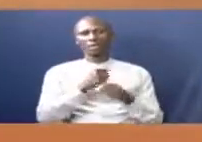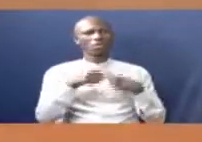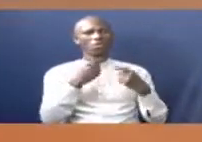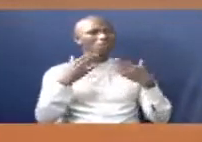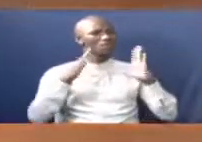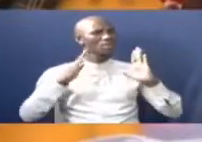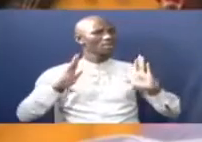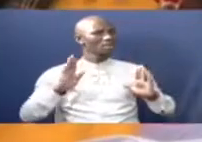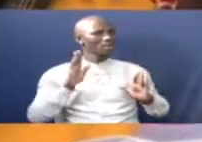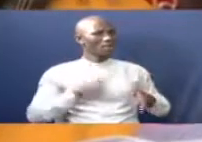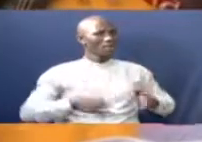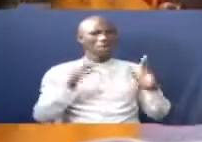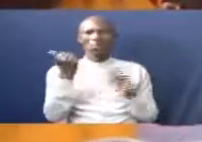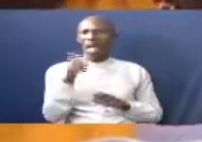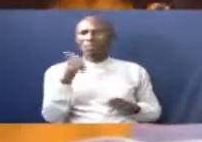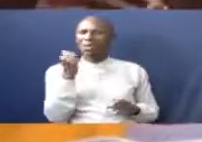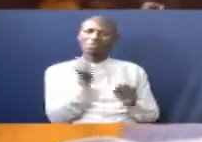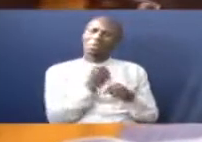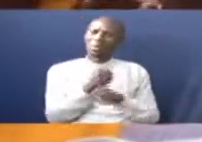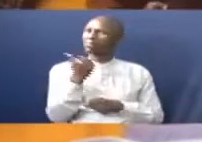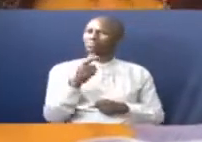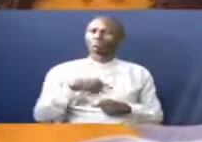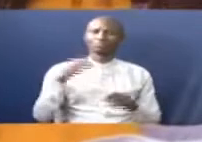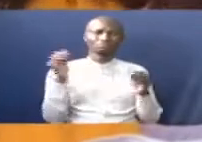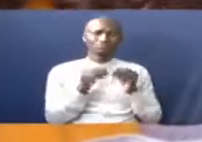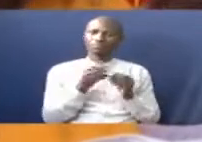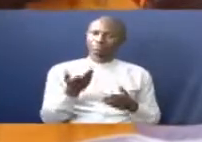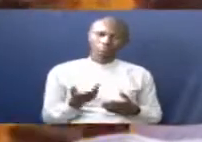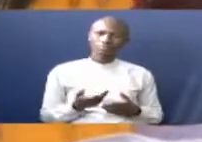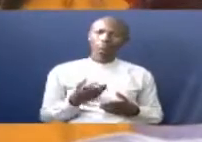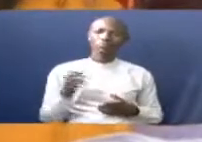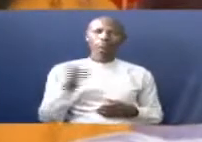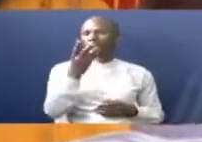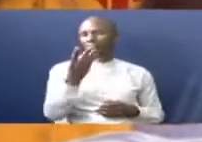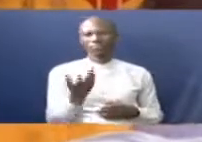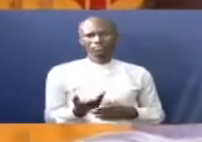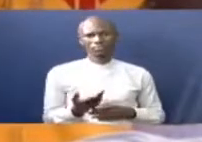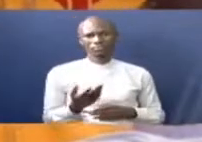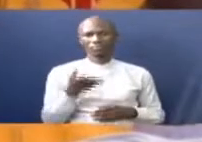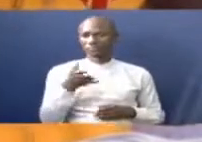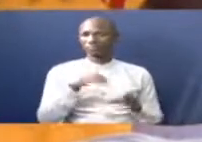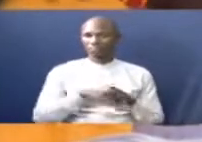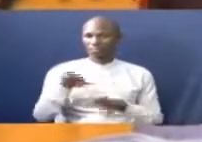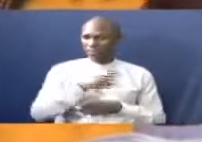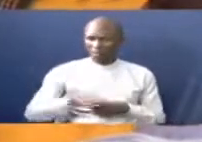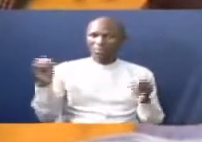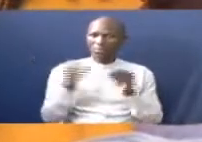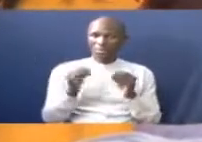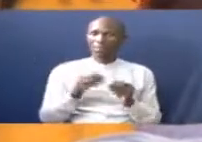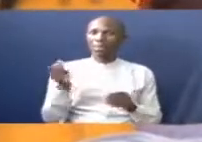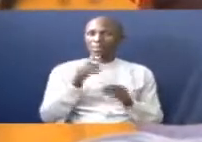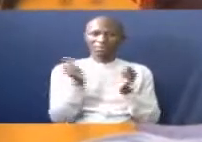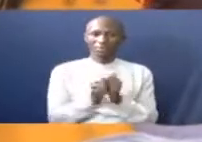kuthela. Na lelo yu ndu wapi kapando. Tuomba nana ke, mai wakana. Tui baani ndunye tuomba natuwa tui kakana mai